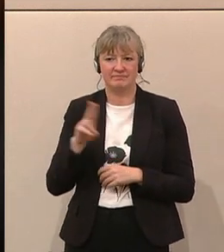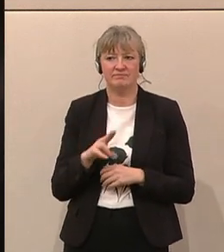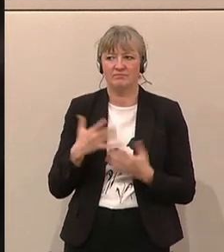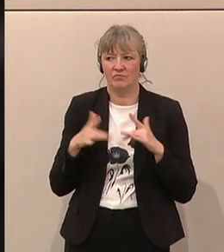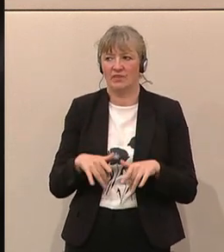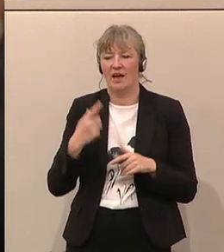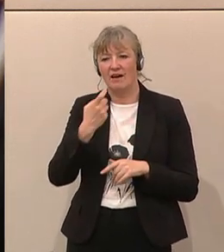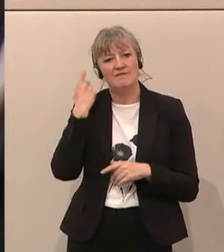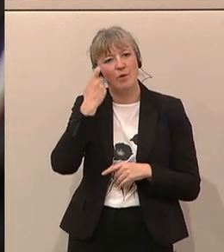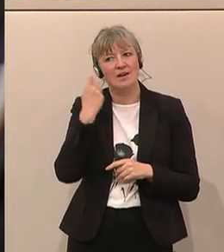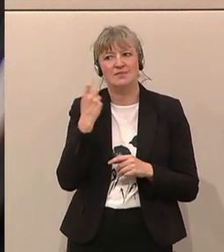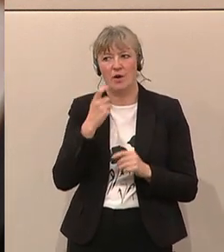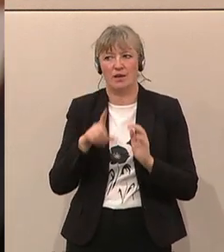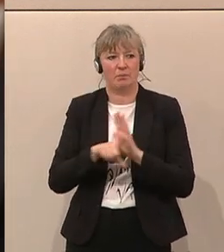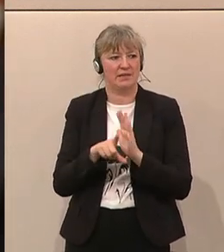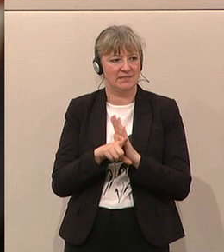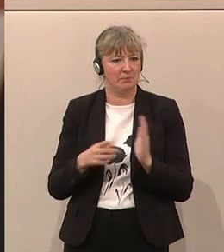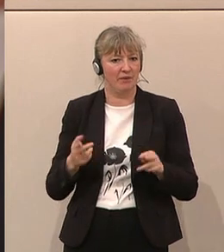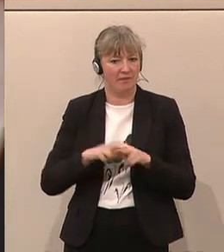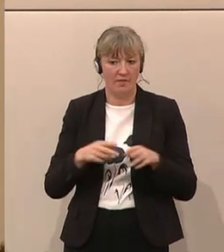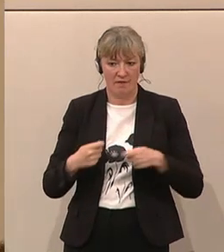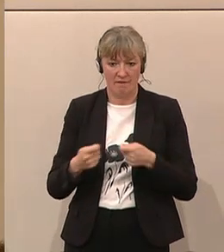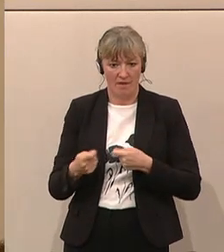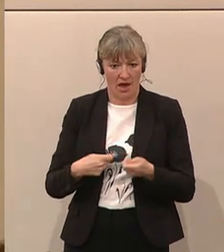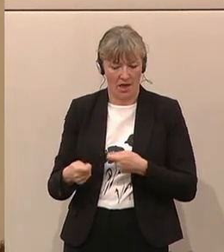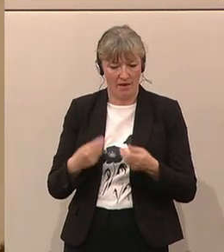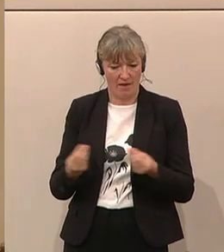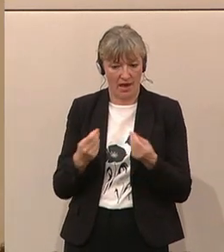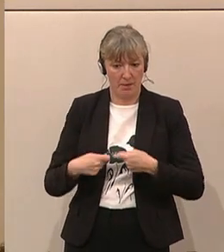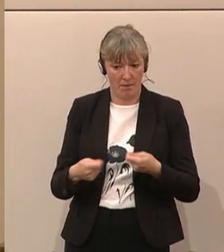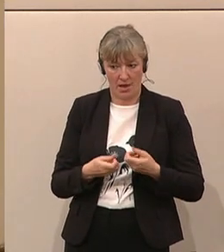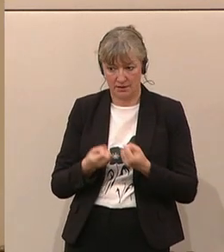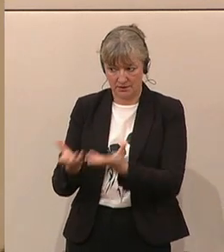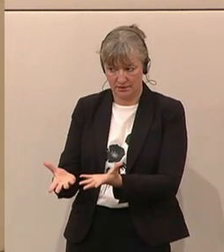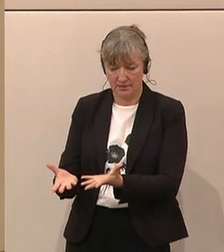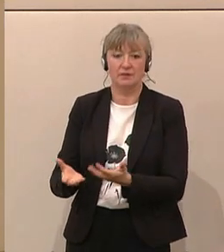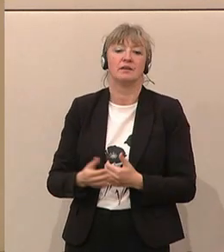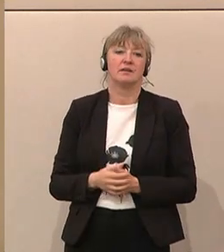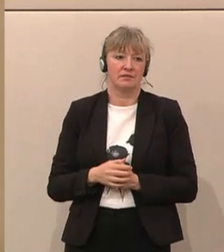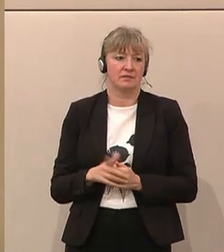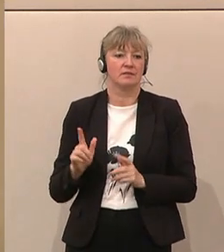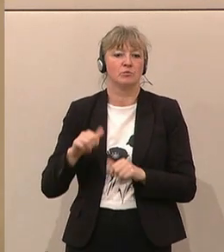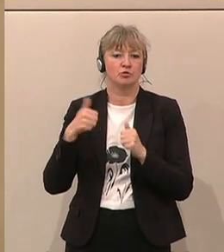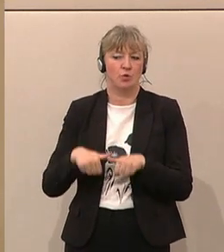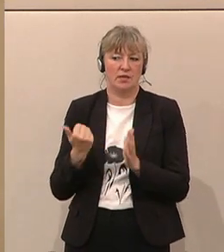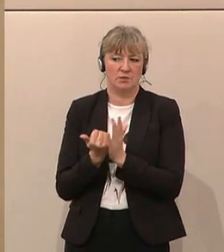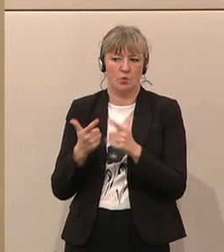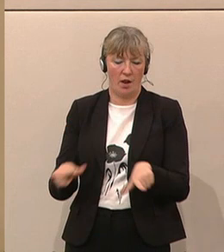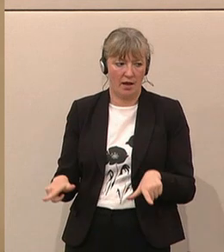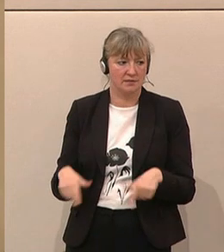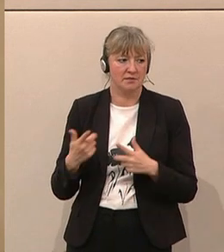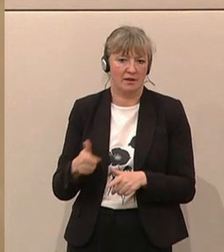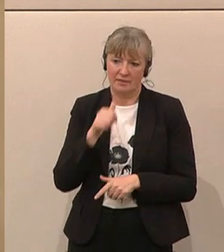das Vorsorgeprinzip. Also wenn man Waren auf den Markt bringt, erst zugelassen werden muss, dass diese